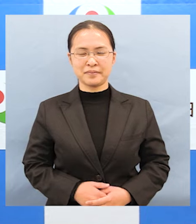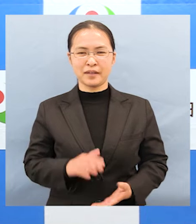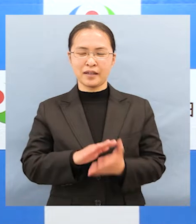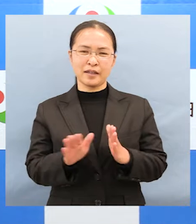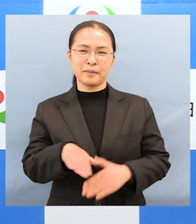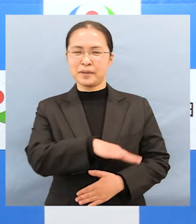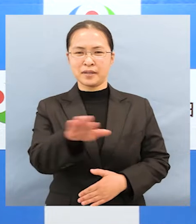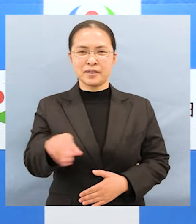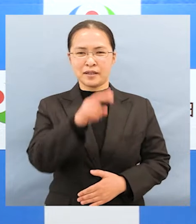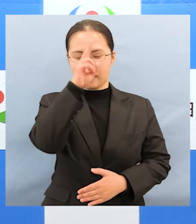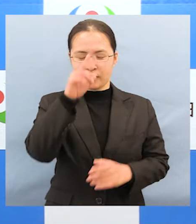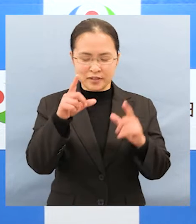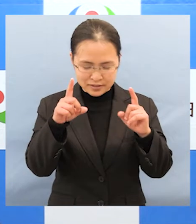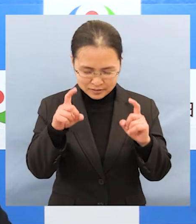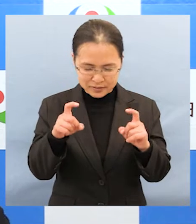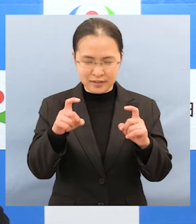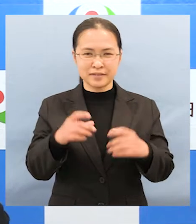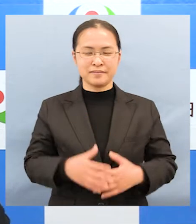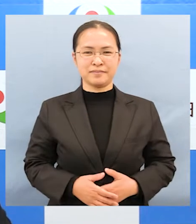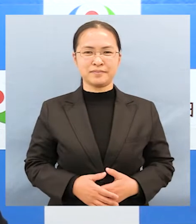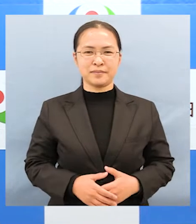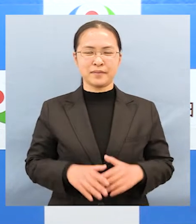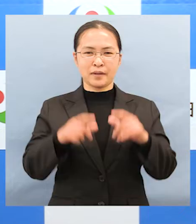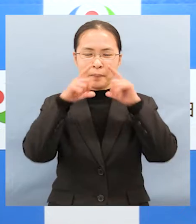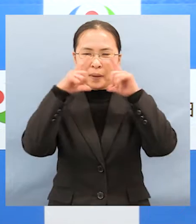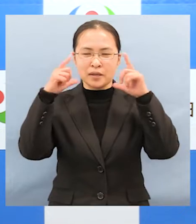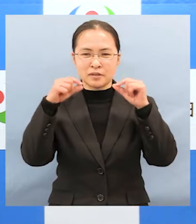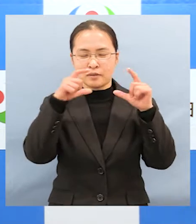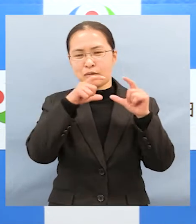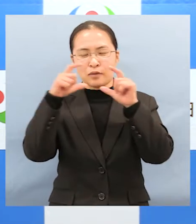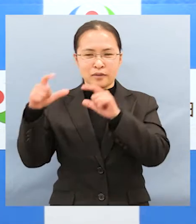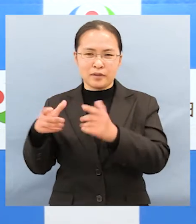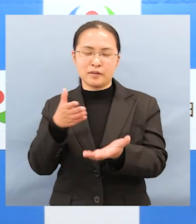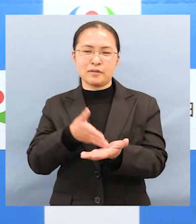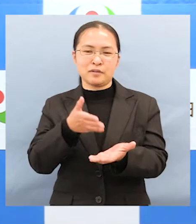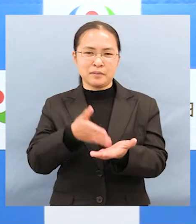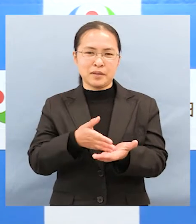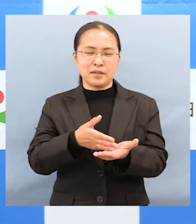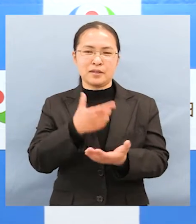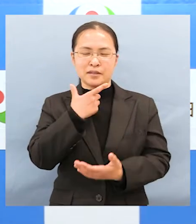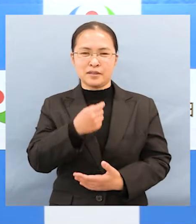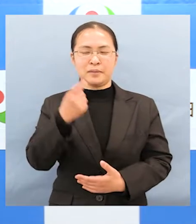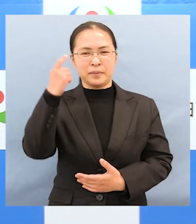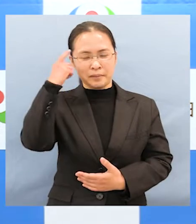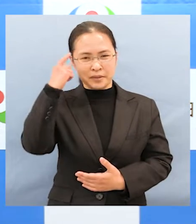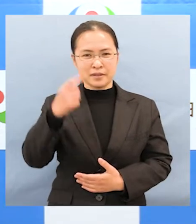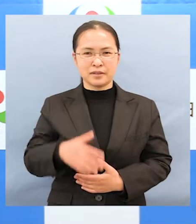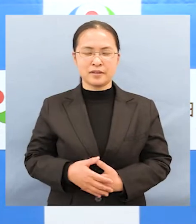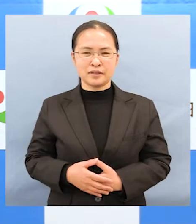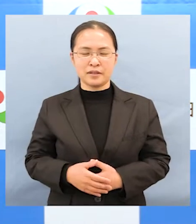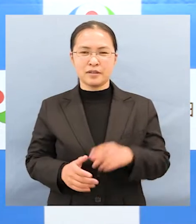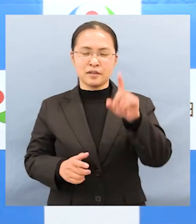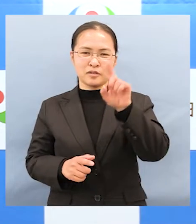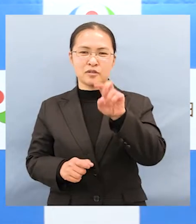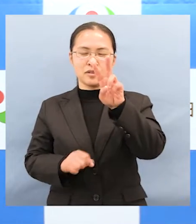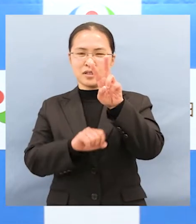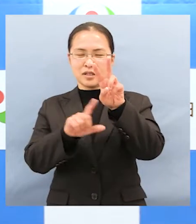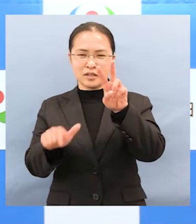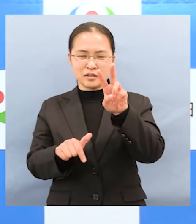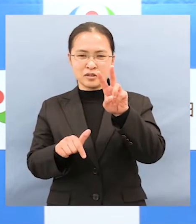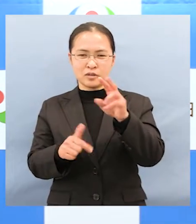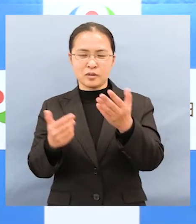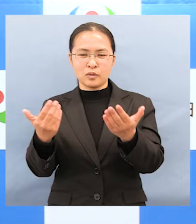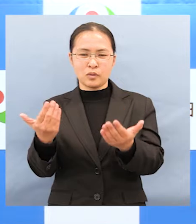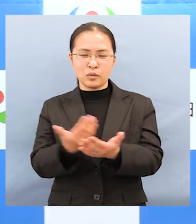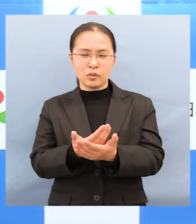改めまして皆さんこんにちは。マスクを取ってここから始めていきたいと思います。12月のあ